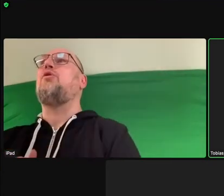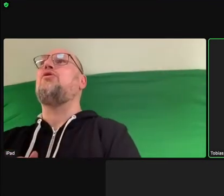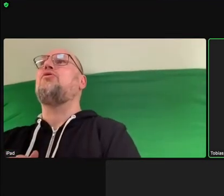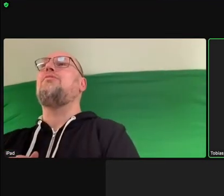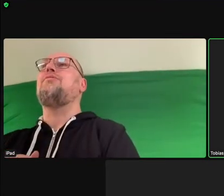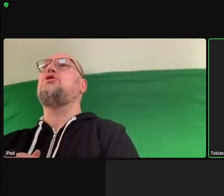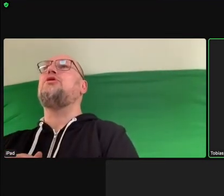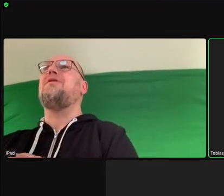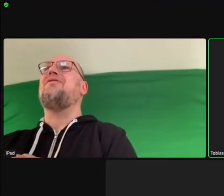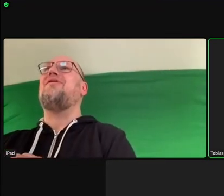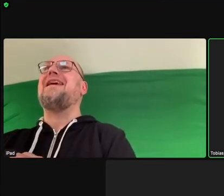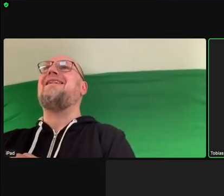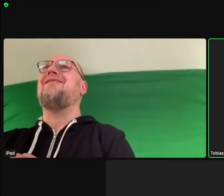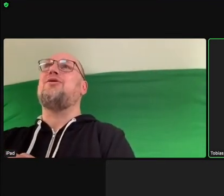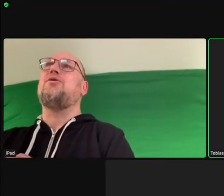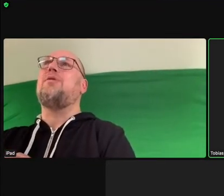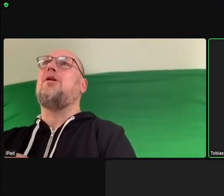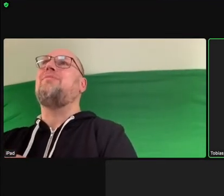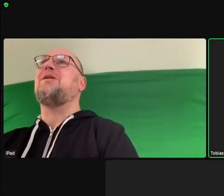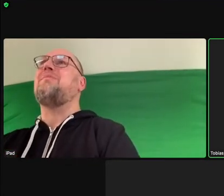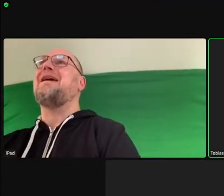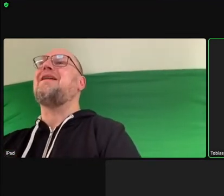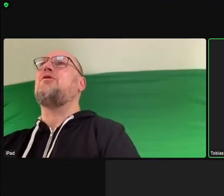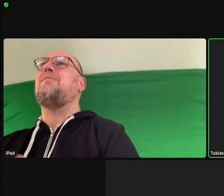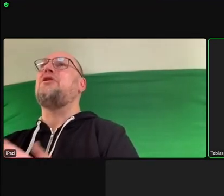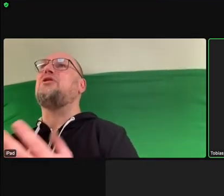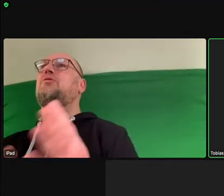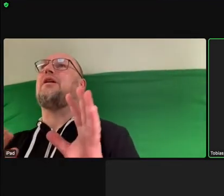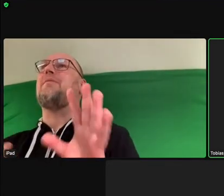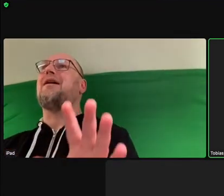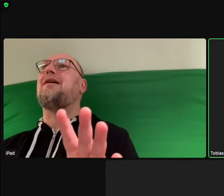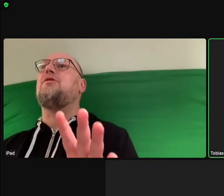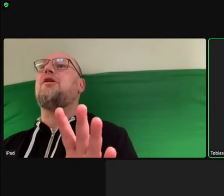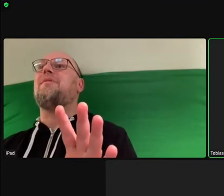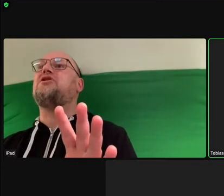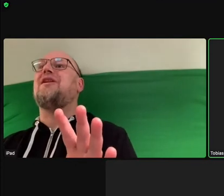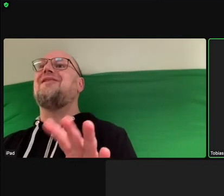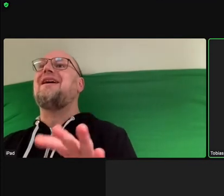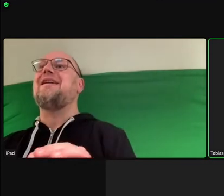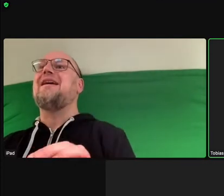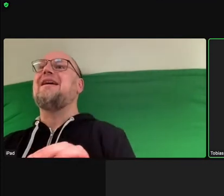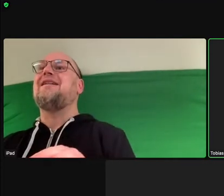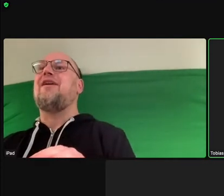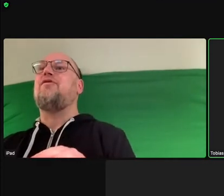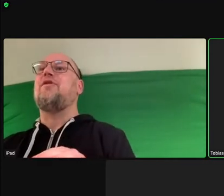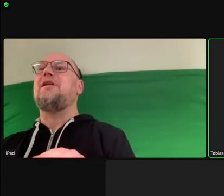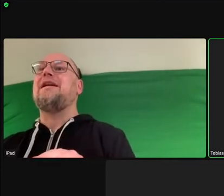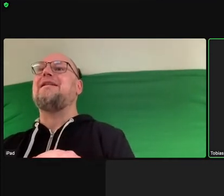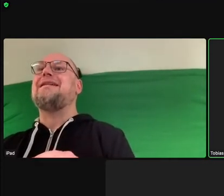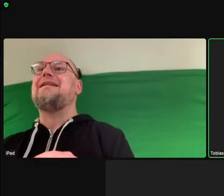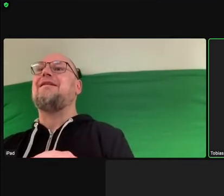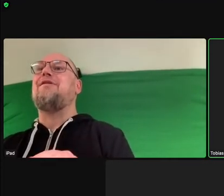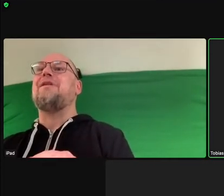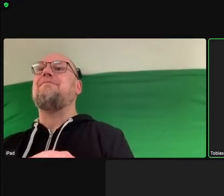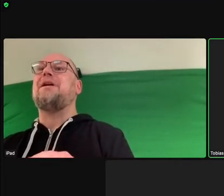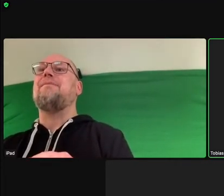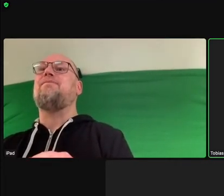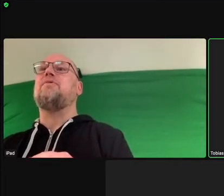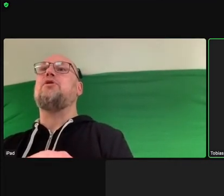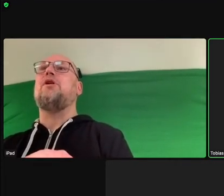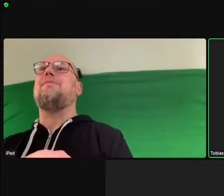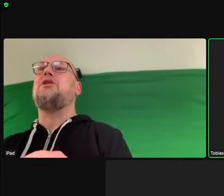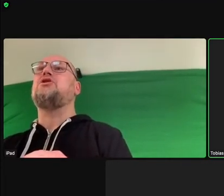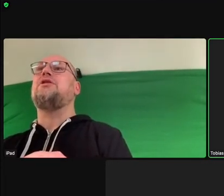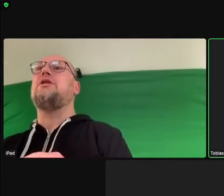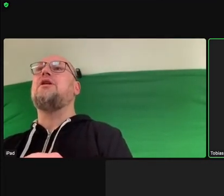ich als Host nun bestimmen, wer soll überhaupt Gebärdendolmetscherin oder Gebärdendolmetscher sein. Dafür klicke ich auf den Button